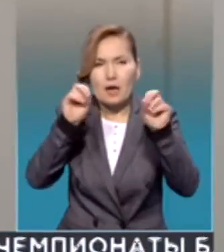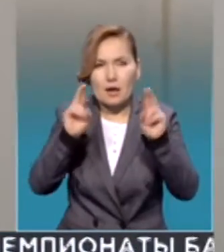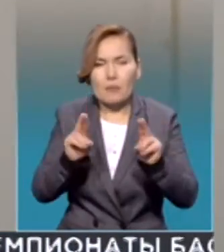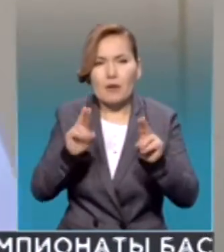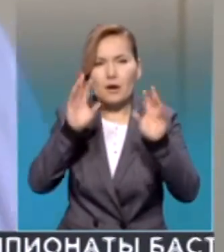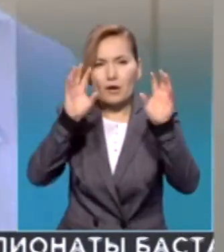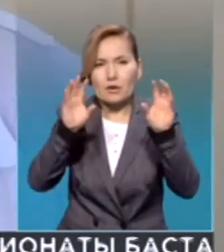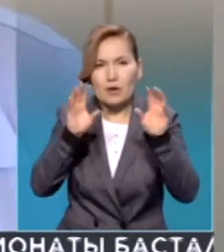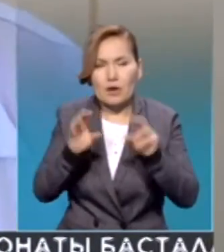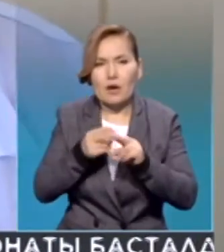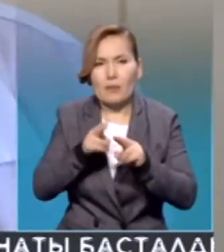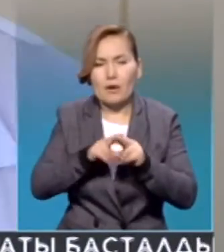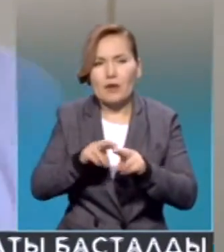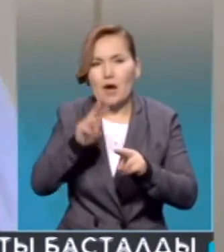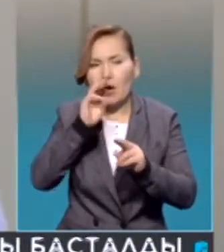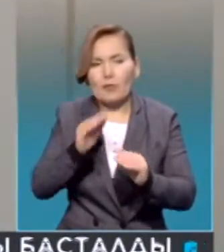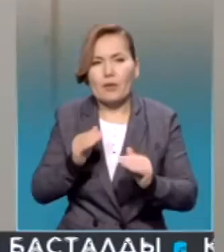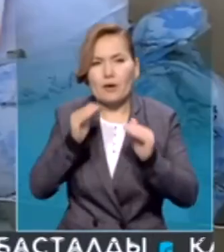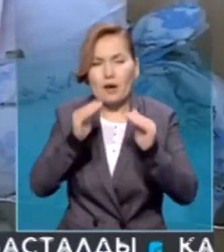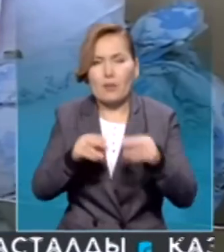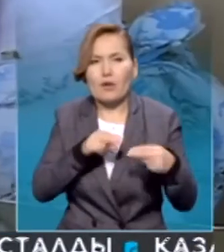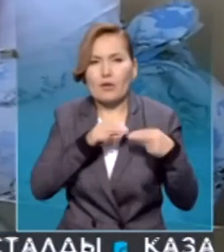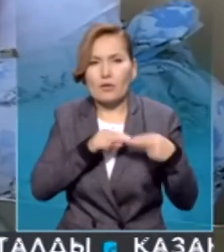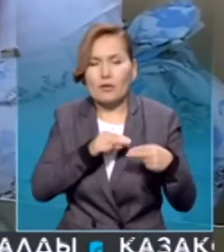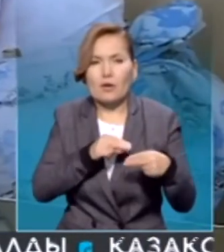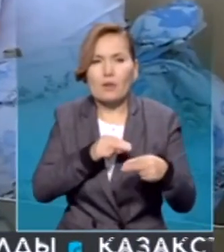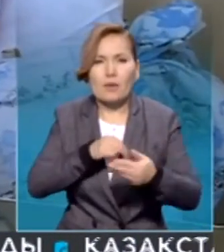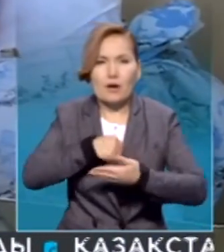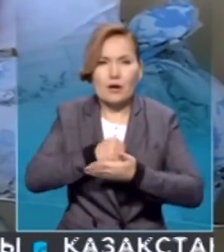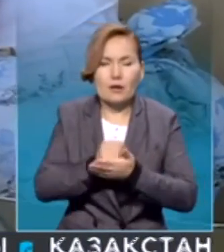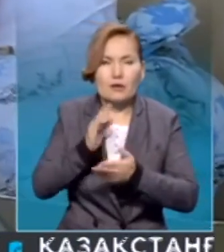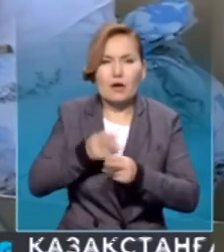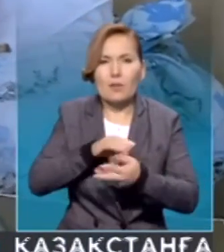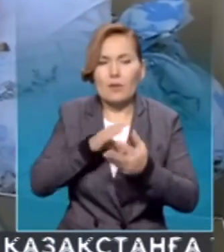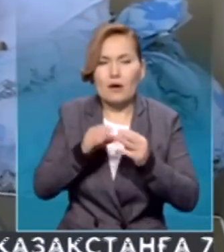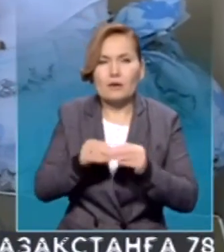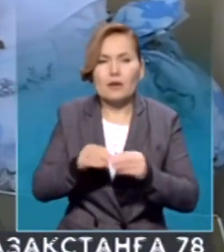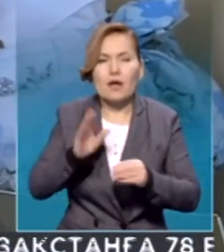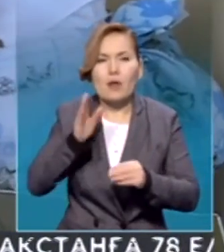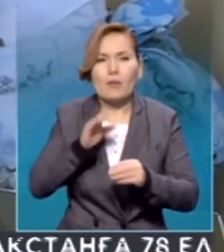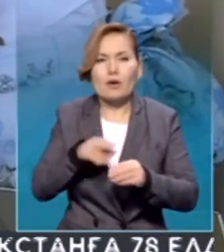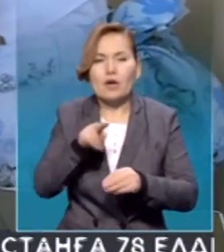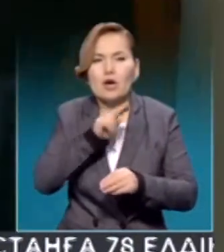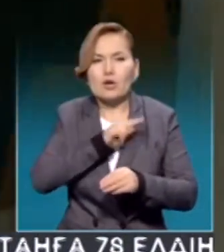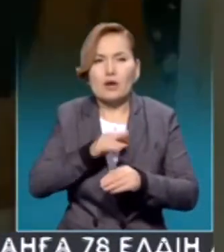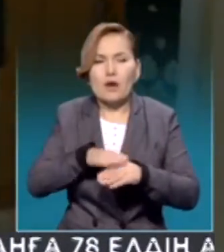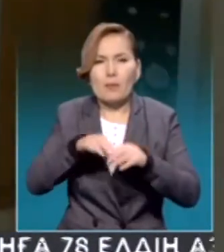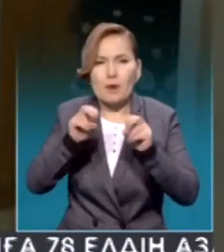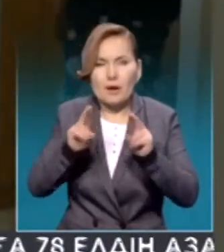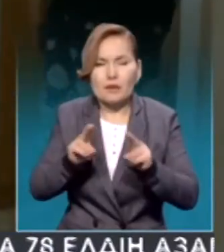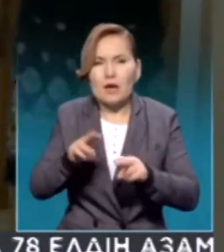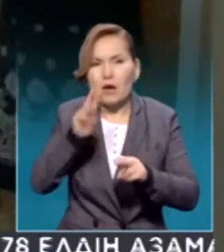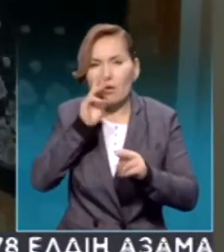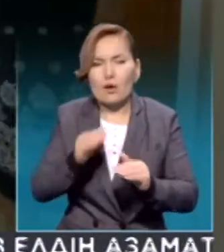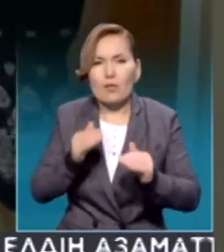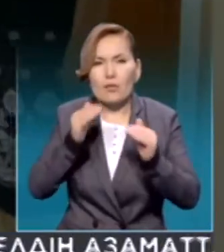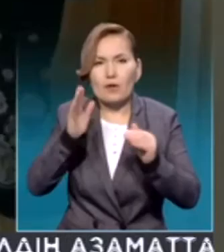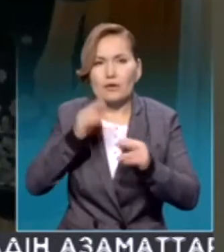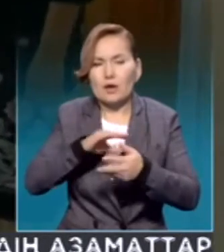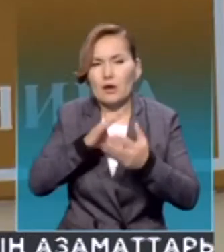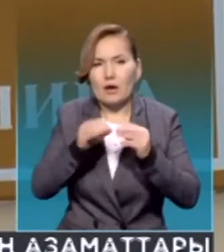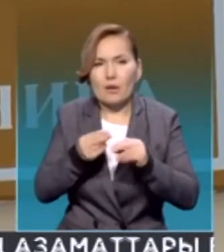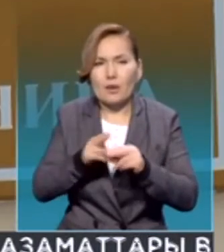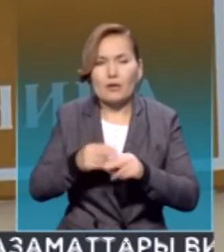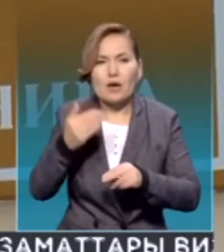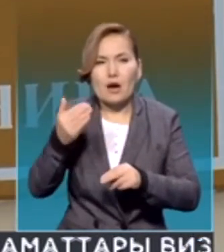мұндай қызметкерлердің статусын өзгертуге күш салғалы отыр. Жаңа заң арқылы алдымен әлеуметтік жұмыс мамандарының мәртебесі мен жалақысы көтеріледі. Осы